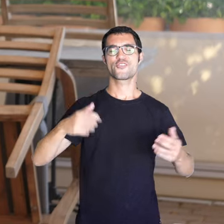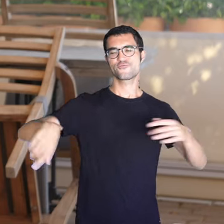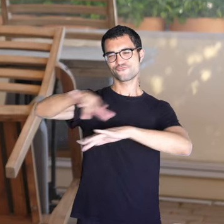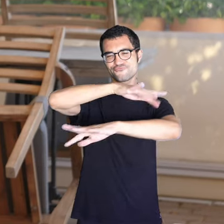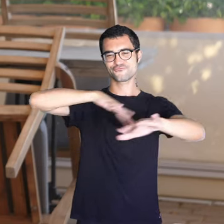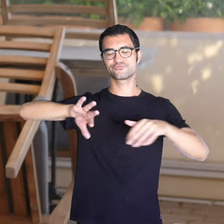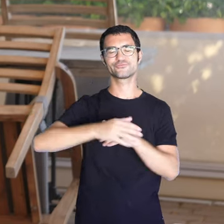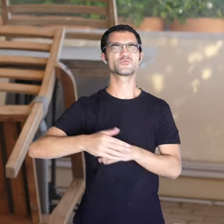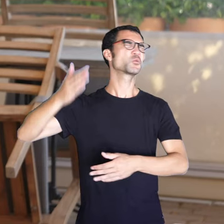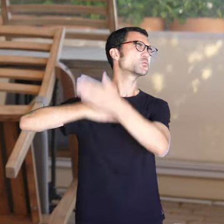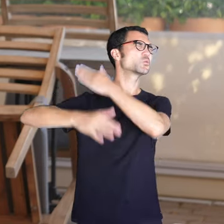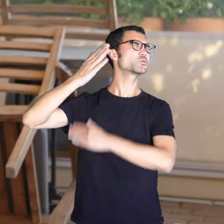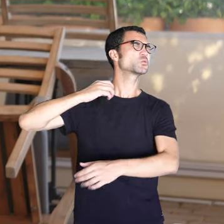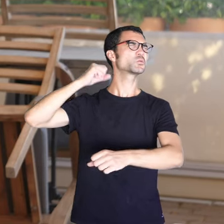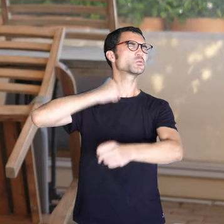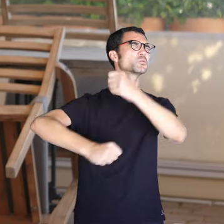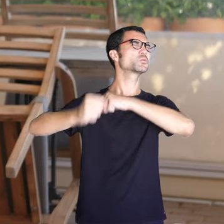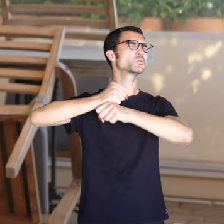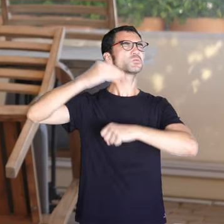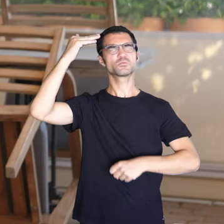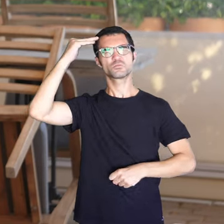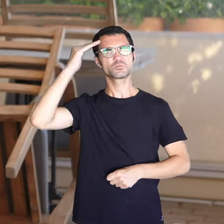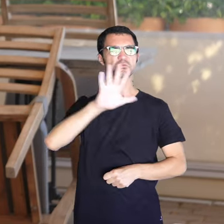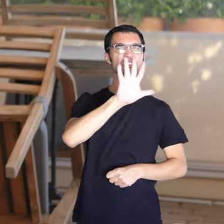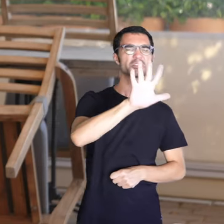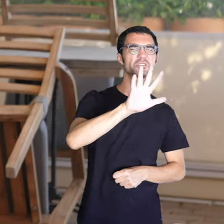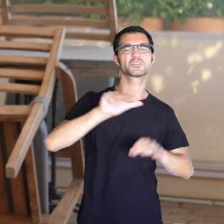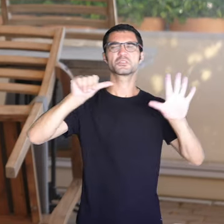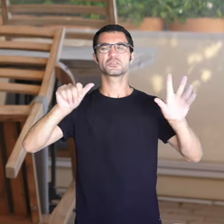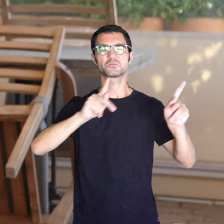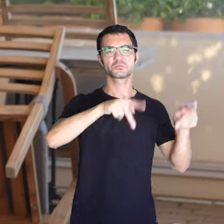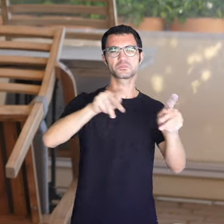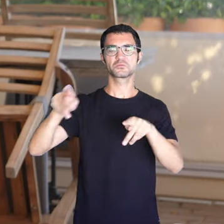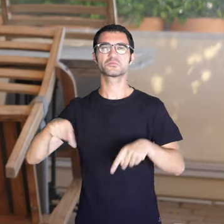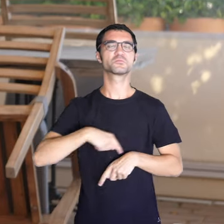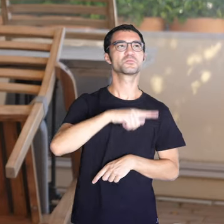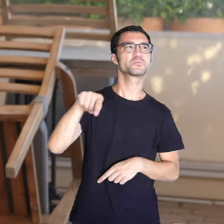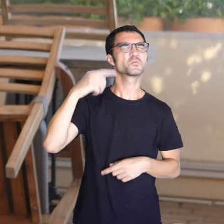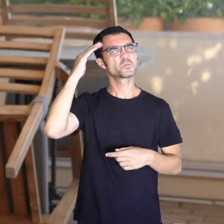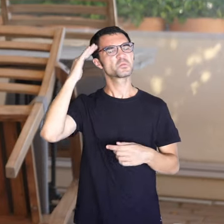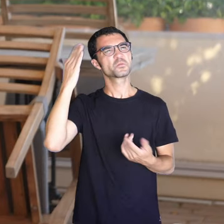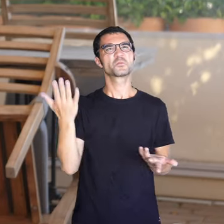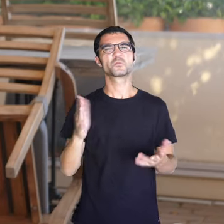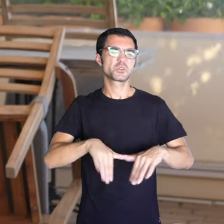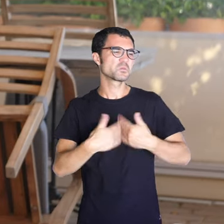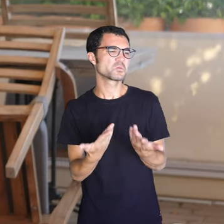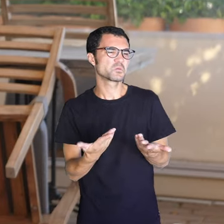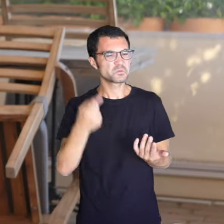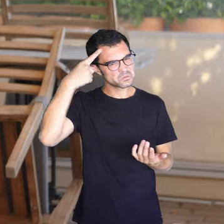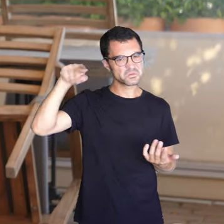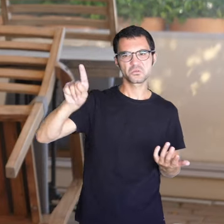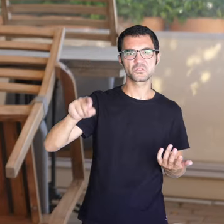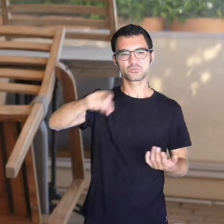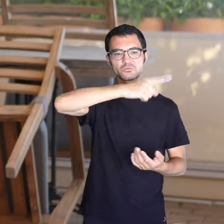eren 5 o 6 o 7, i li varen dir, per què? que no fóim una, que no fóim una professor